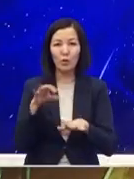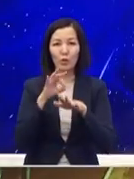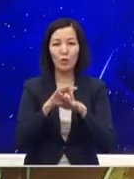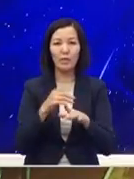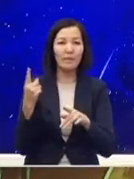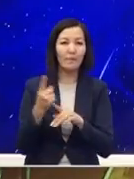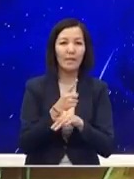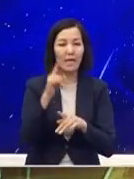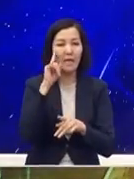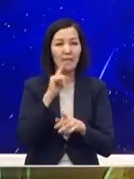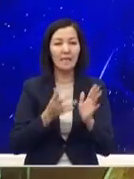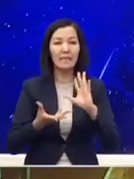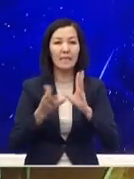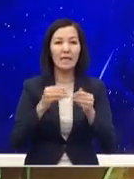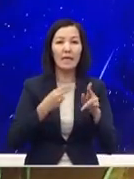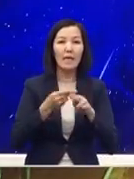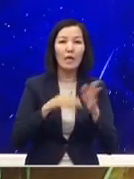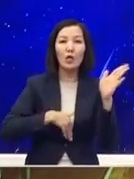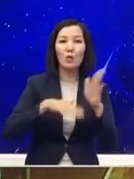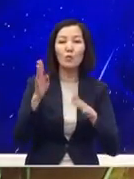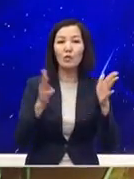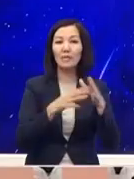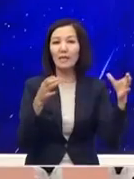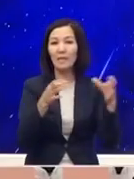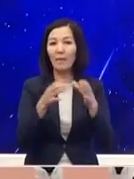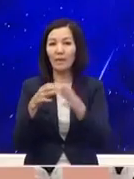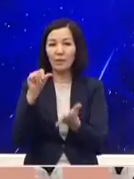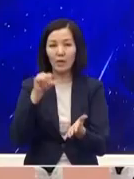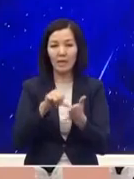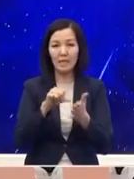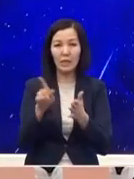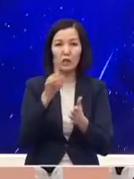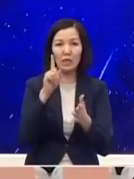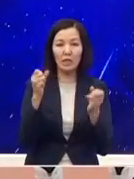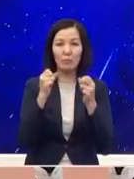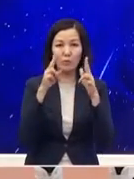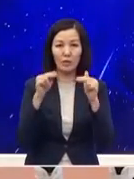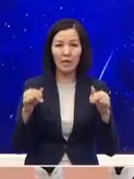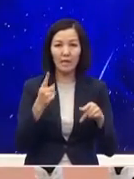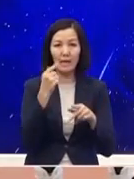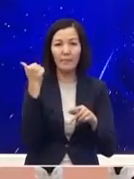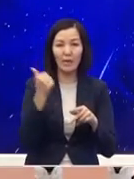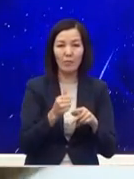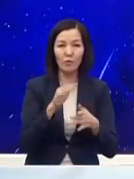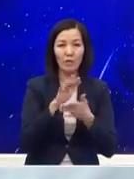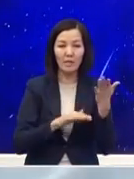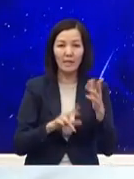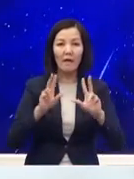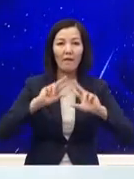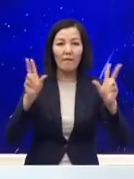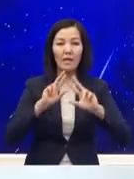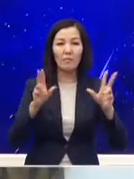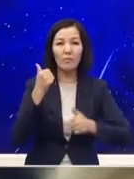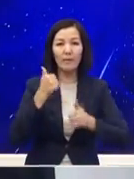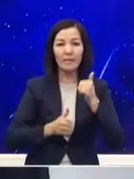Биылғы біріншілікте еліміздің ең үздік 8 командасы өнер көрсетпек. Жарыс жастар спорт сарайында апта бойы жалғасады.